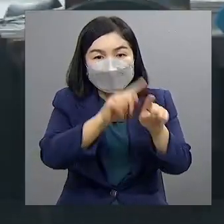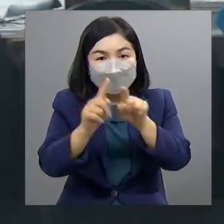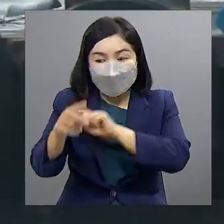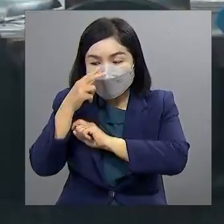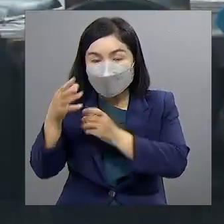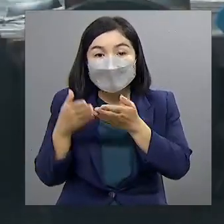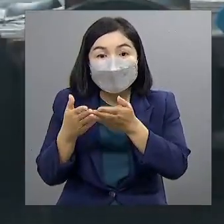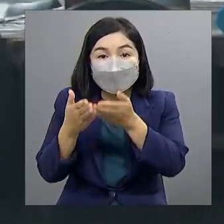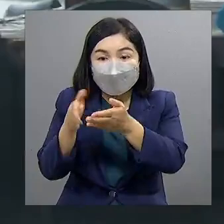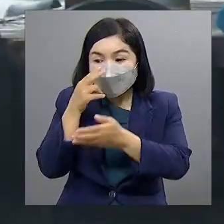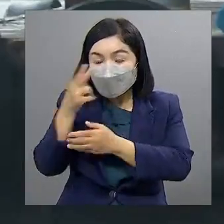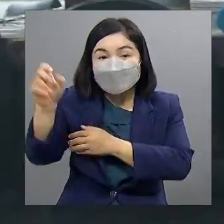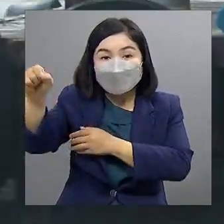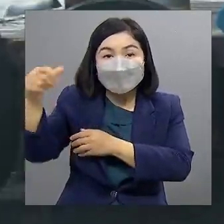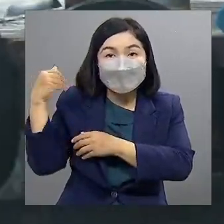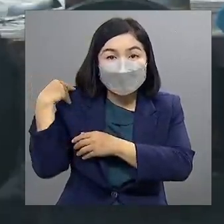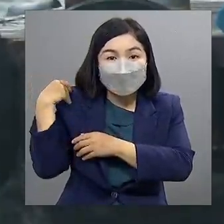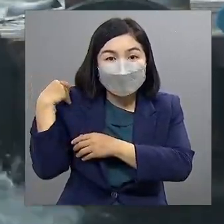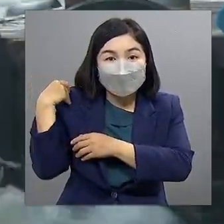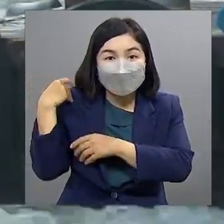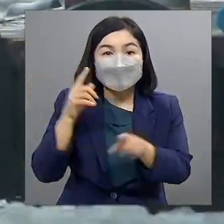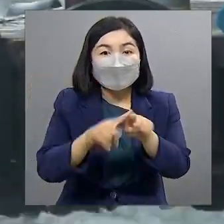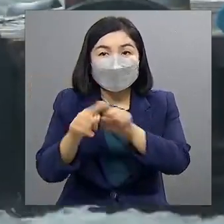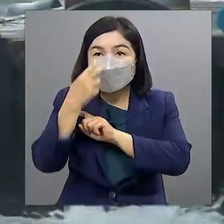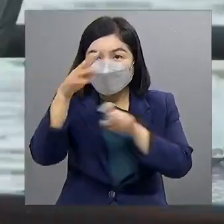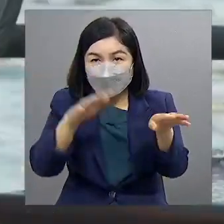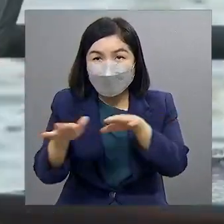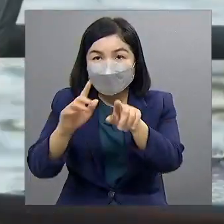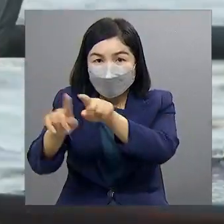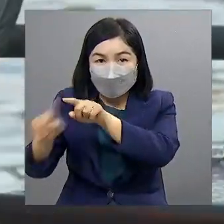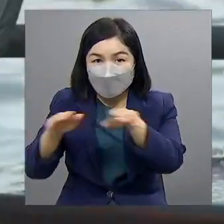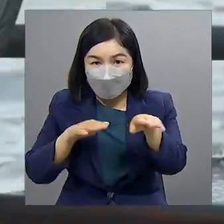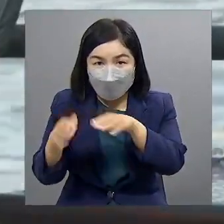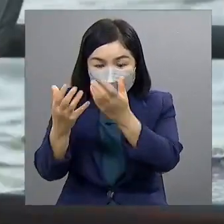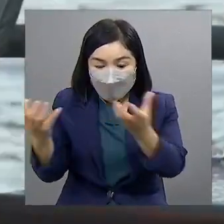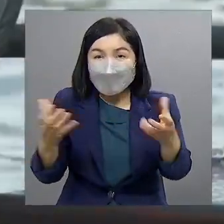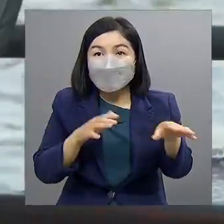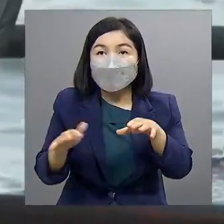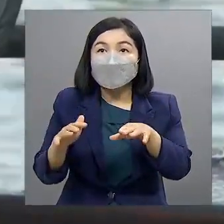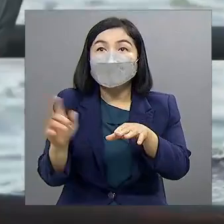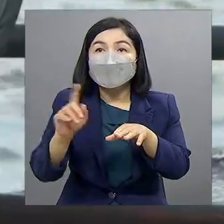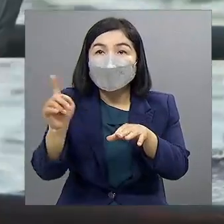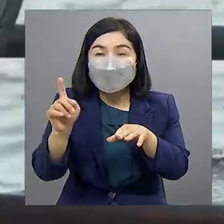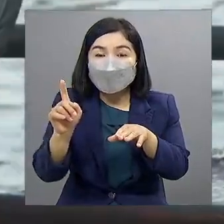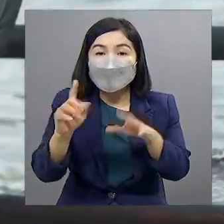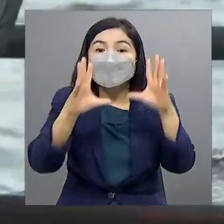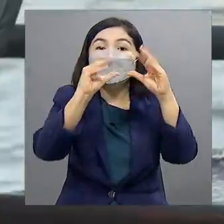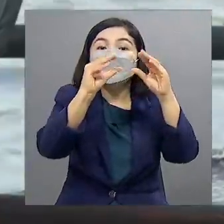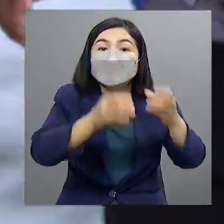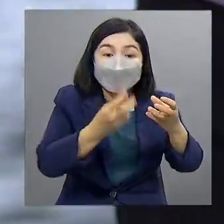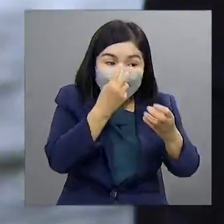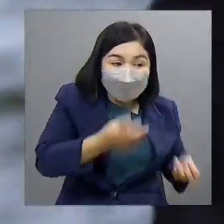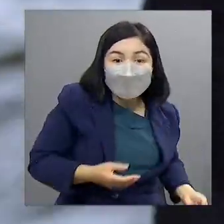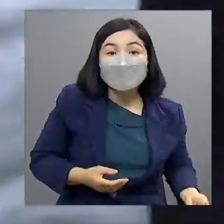ห็นอยู่ มีติดอยู่ที่บริเวณท่าหมดเลยครับเพราะเจ้าท่าเขามาทำไว้ให้หมดก็จะเป็นห่วงยางโฟมครับห่วงยางโฟ